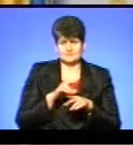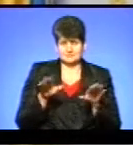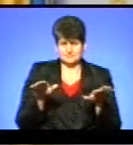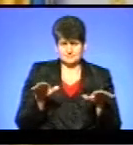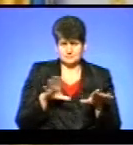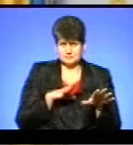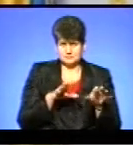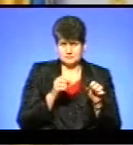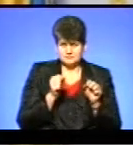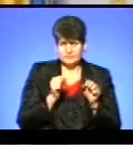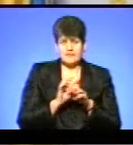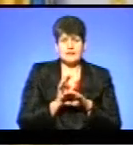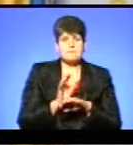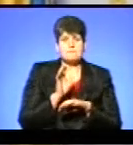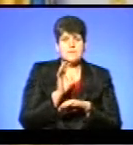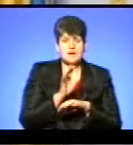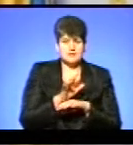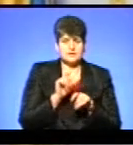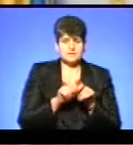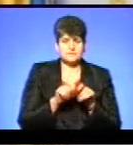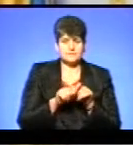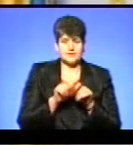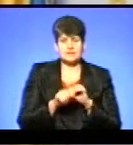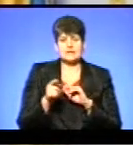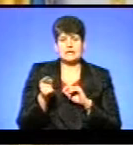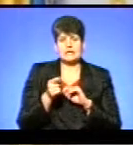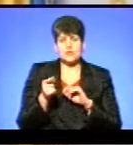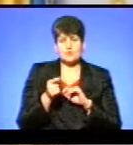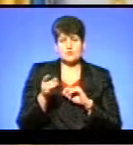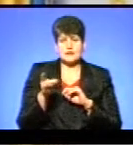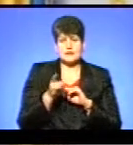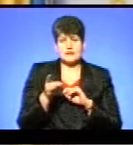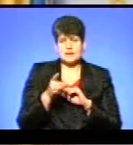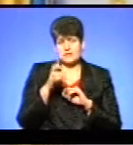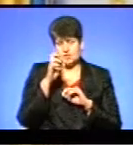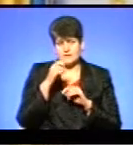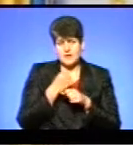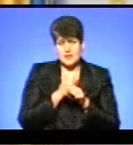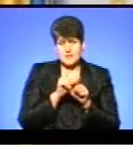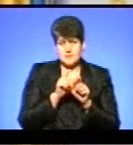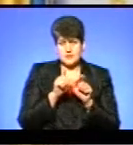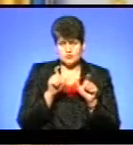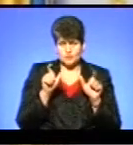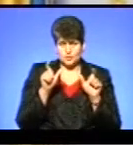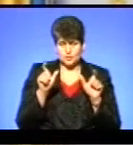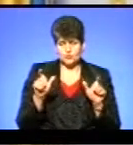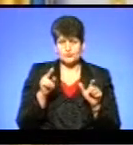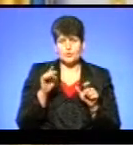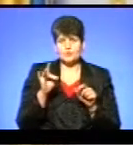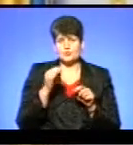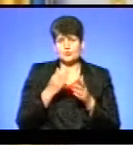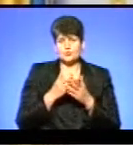Ми направили для дослідження в Тернопільську регіональну державну лабораторію Держпродспоживслужби, для